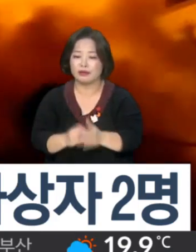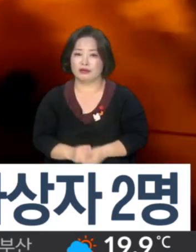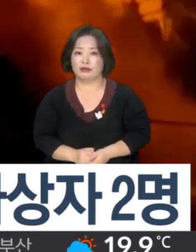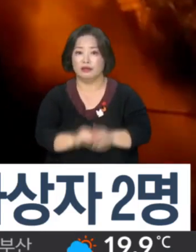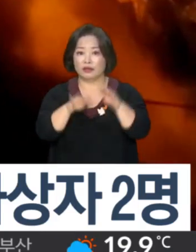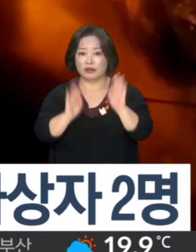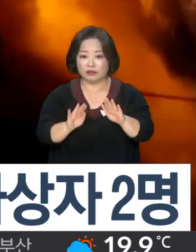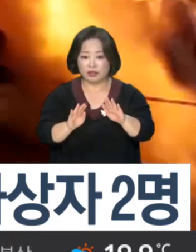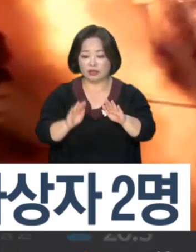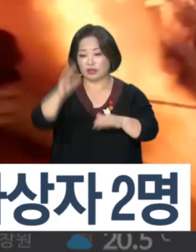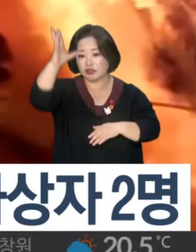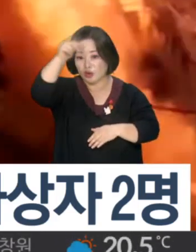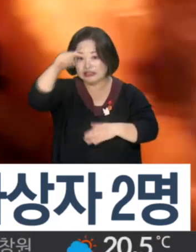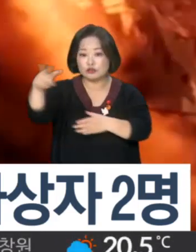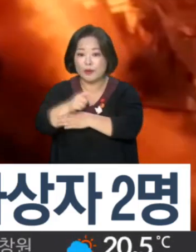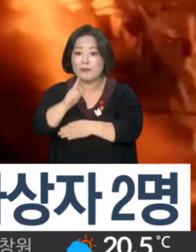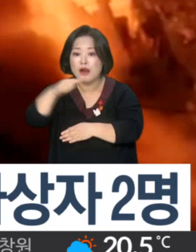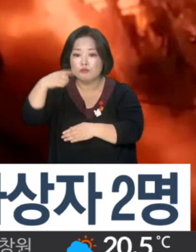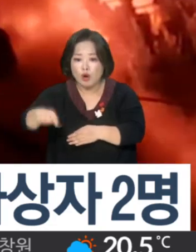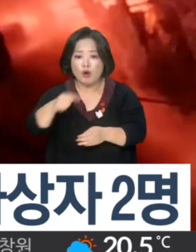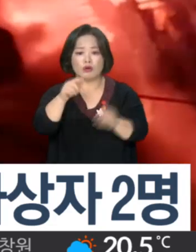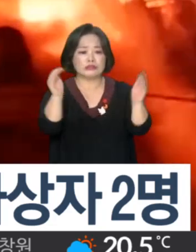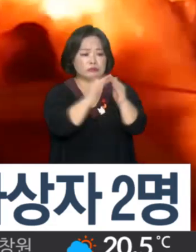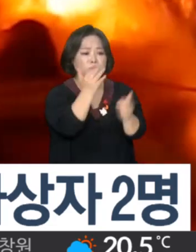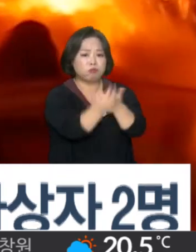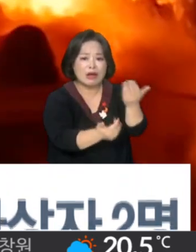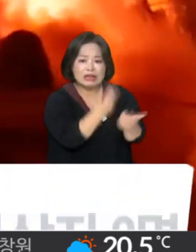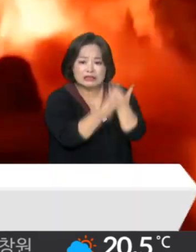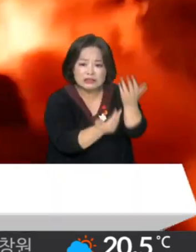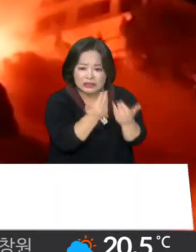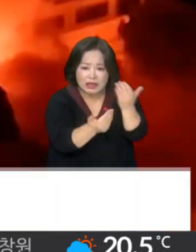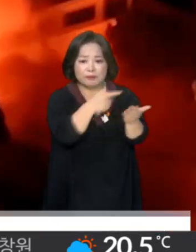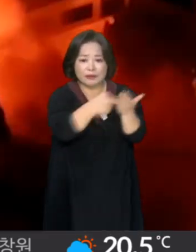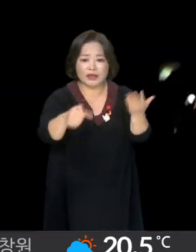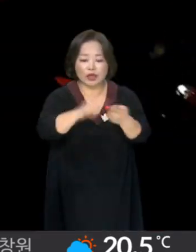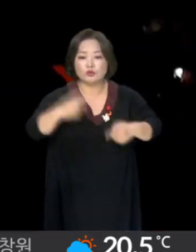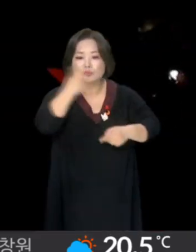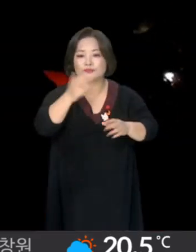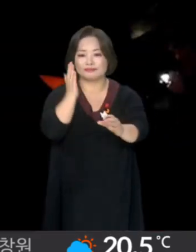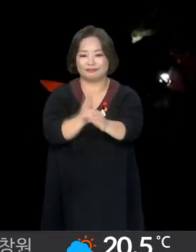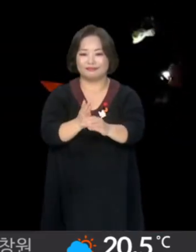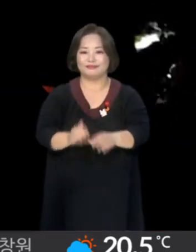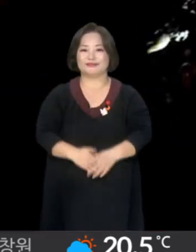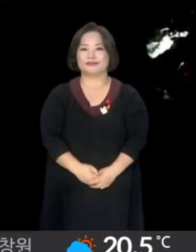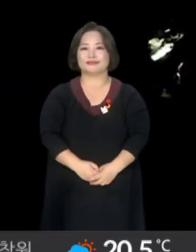경찰과 소방당국은 정확한 화재 원인과 피해 규모를 조사하고 있습니다.